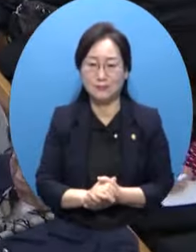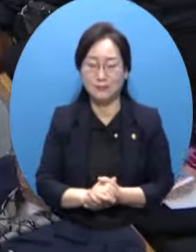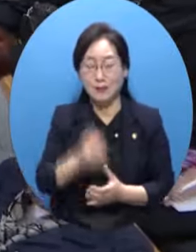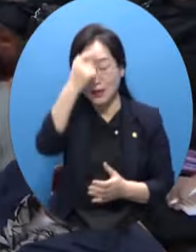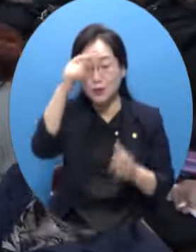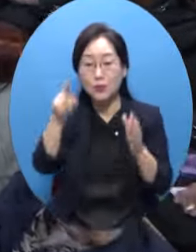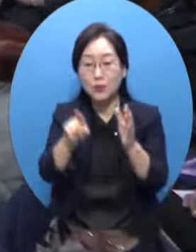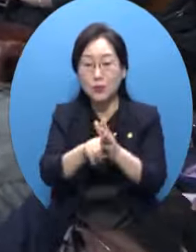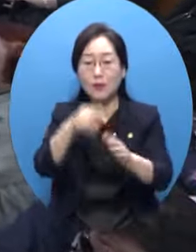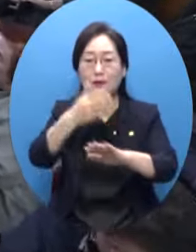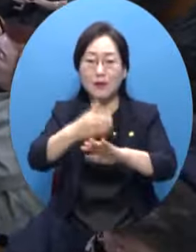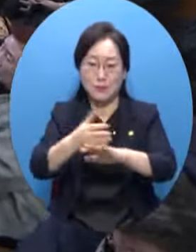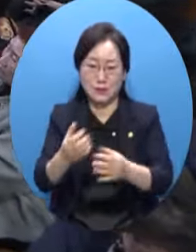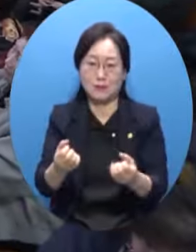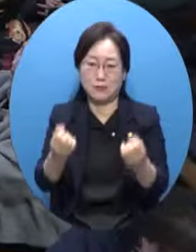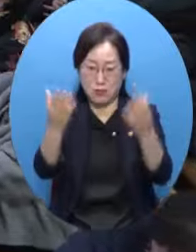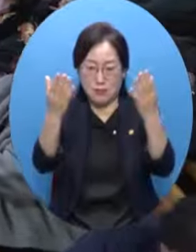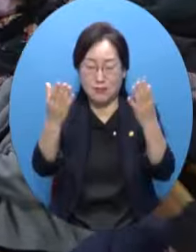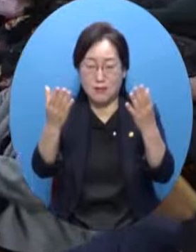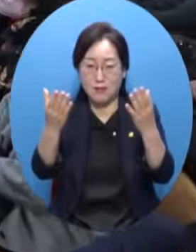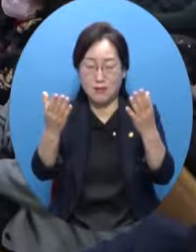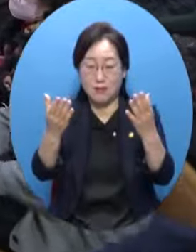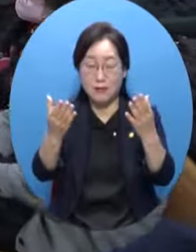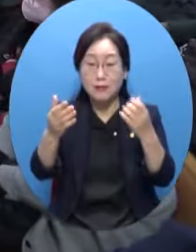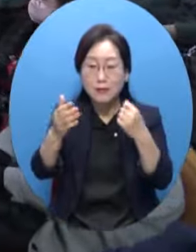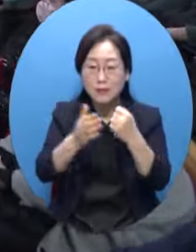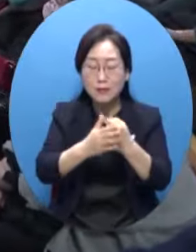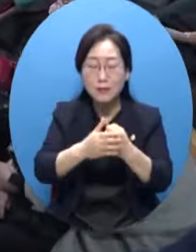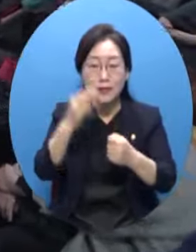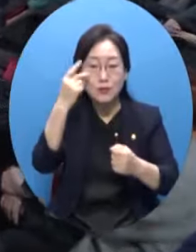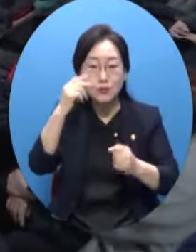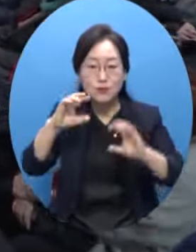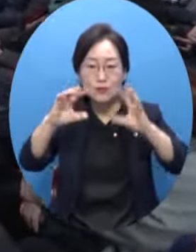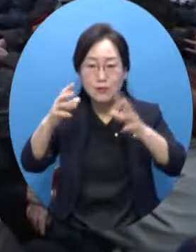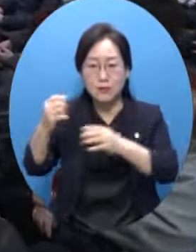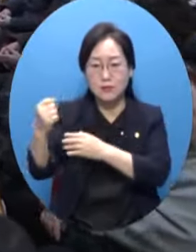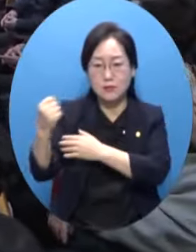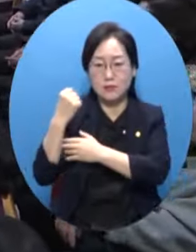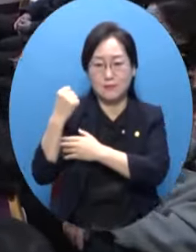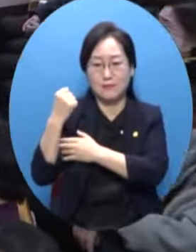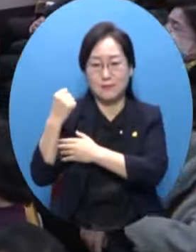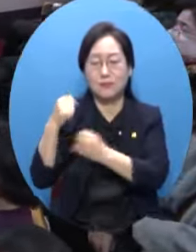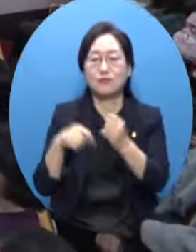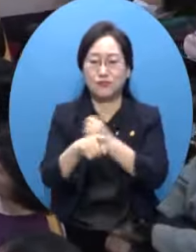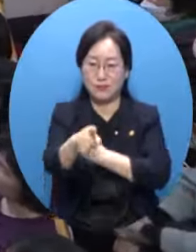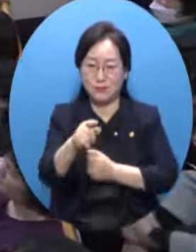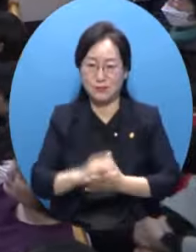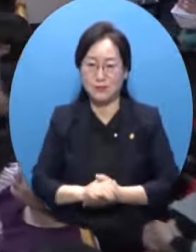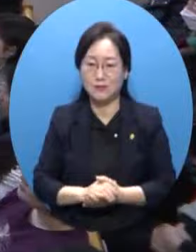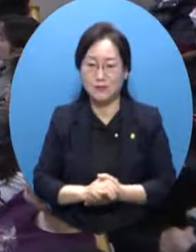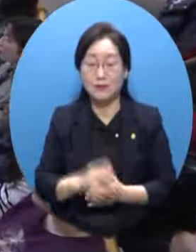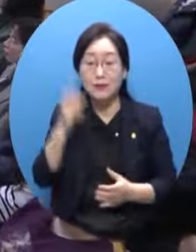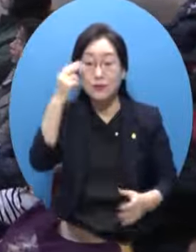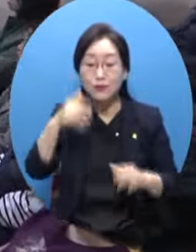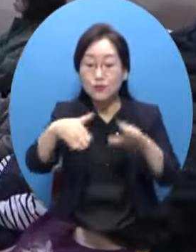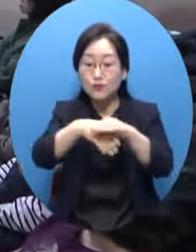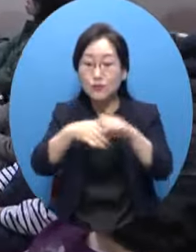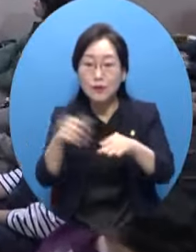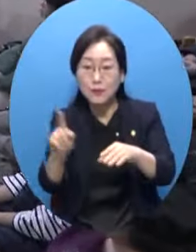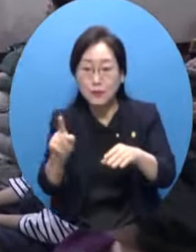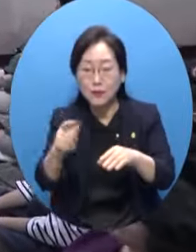기독교의 감사 전통이 오늘날 미국을 세계 최대 강대국으로 만들어 놓은 것입니다. 미국의 문화는